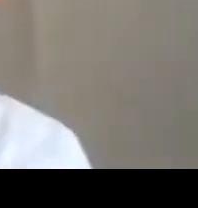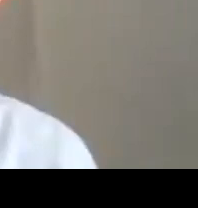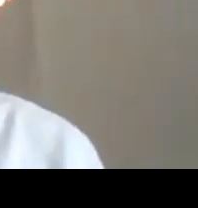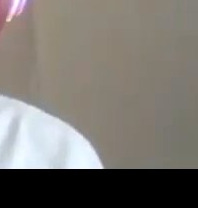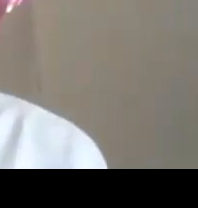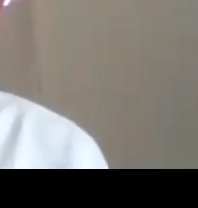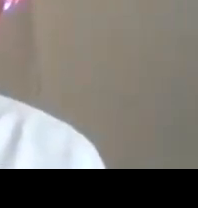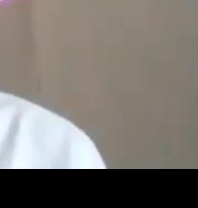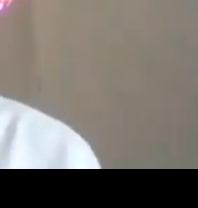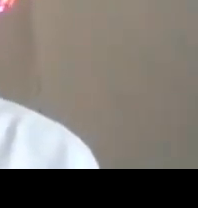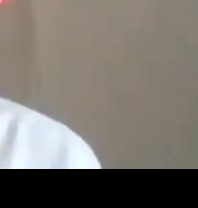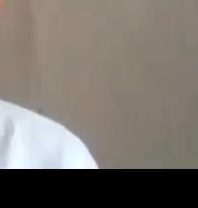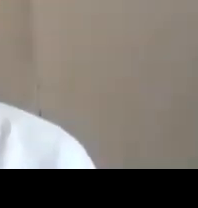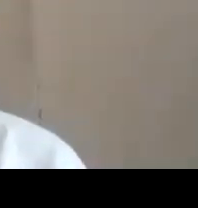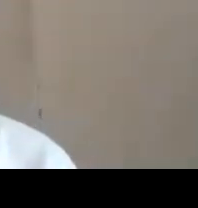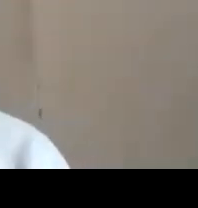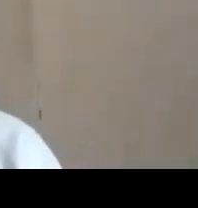Do you like to learn English?